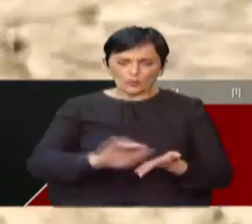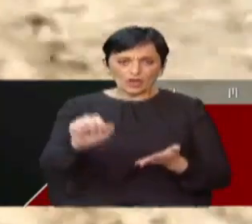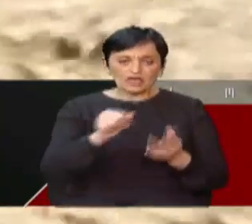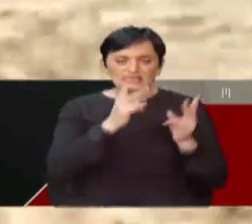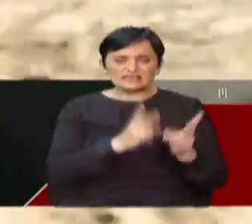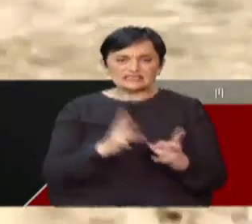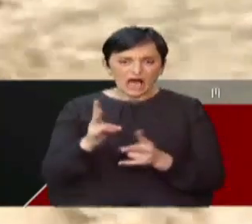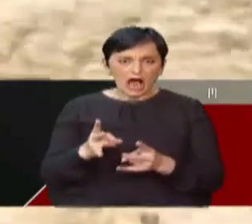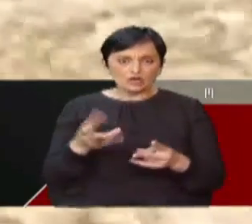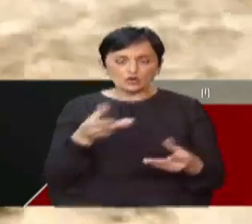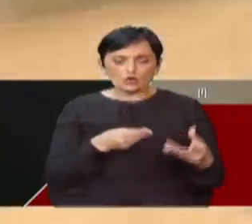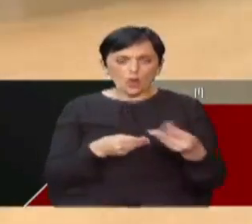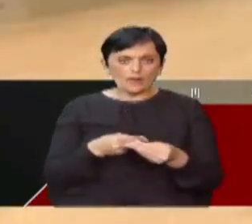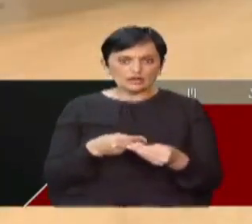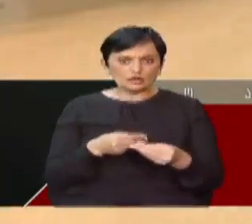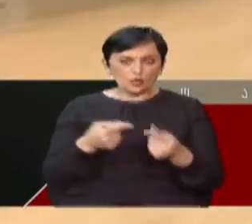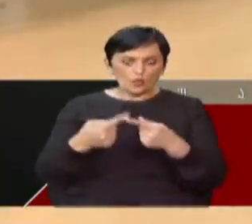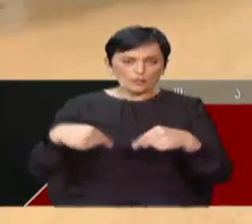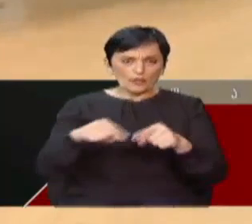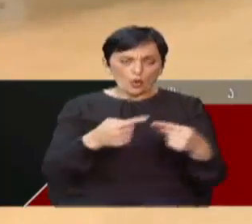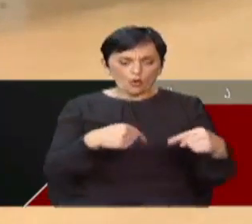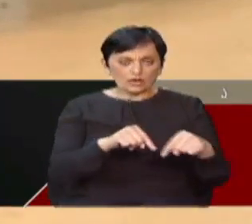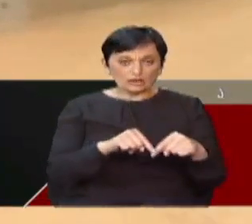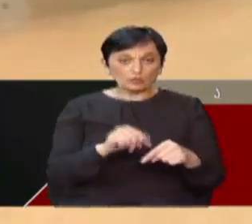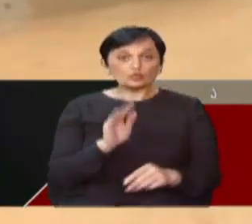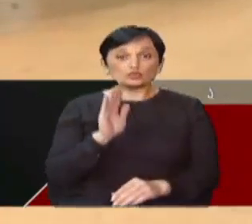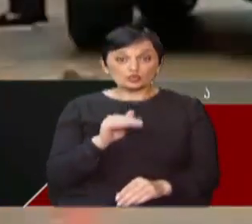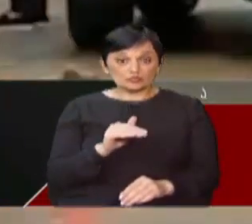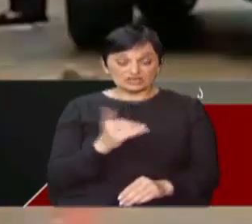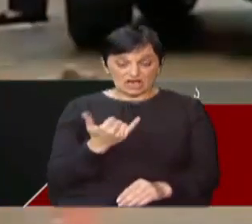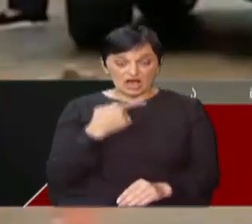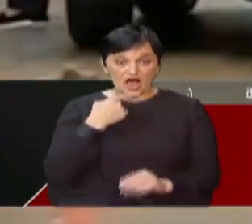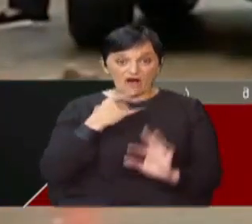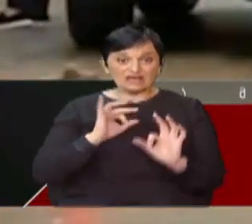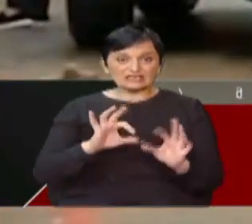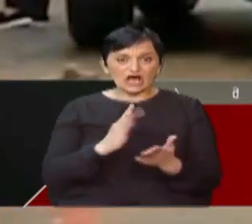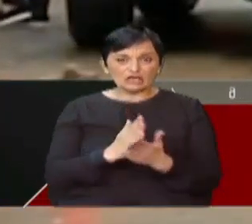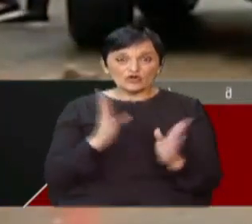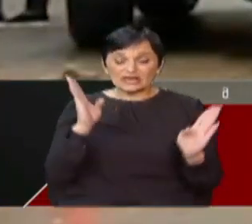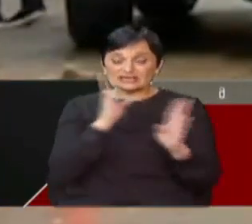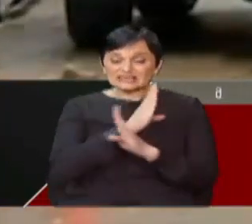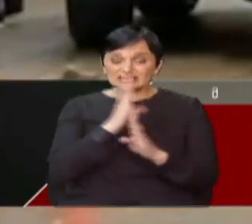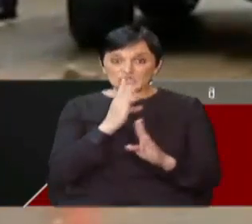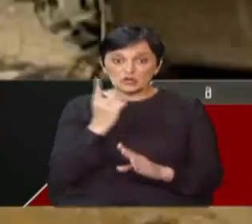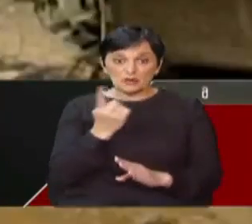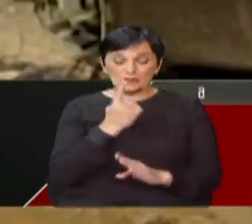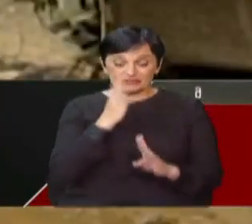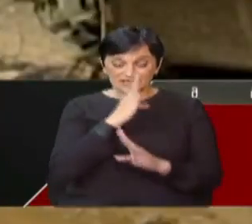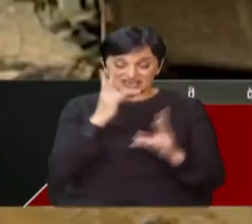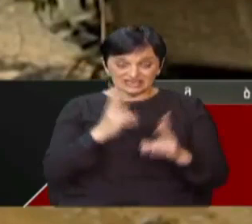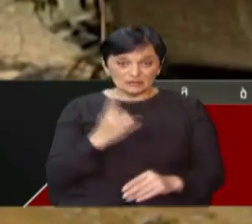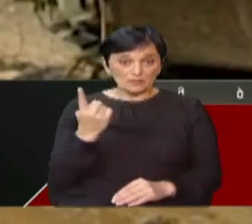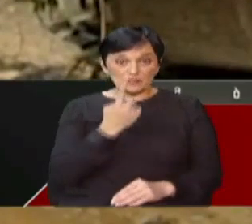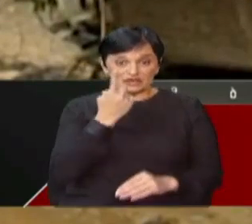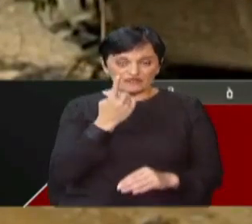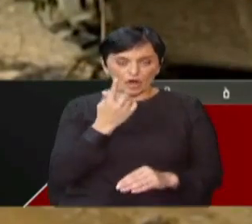ზარალი მიადგა კომერციულ ორგანიზაციებს, თუმცა აქვე აღსანიშნავია, რომ სტიქიის პირველივე წუთიდან